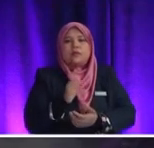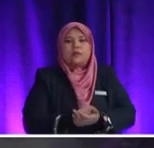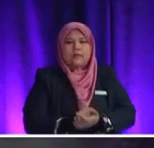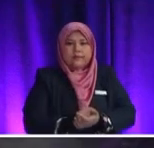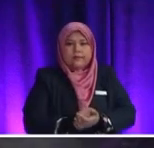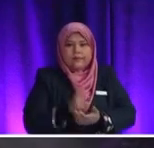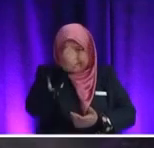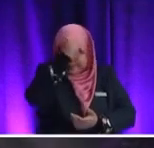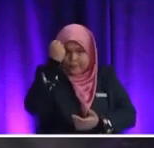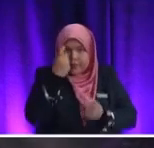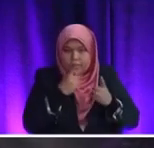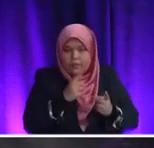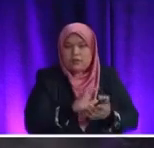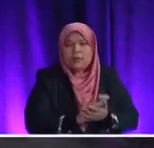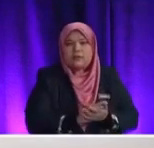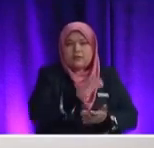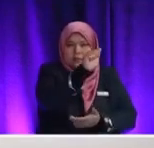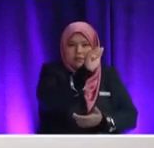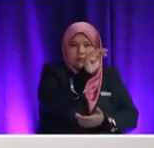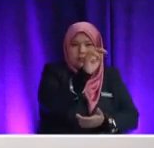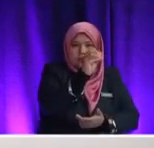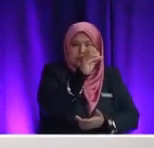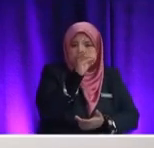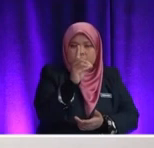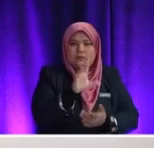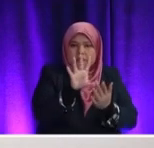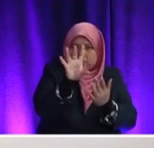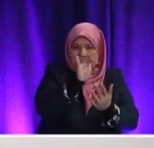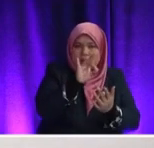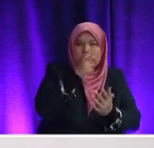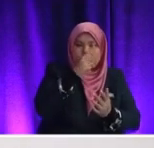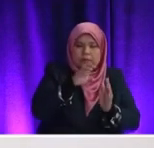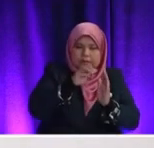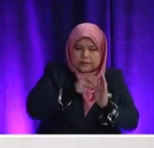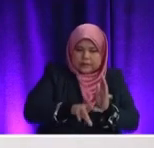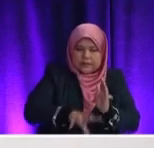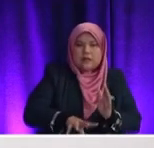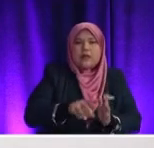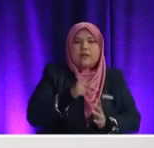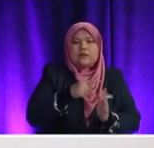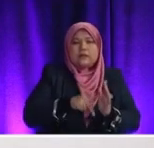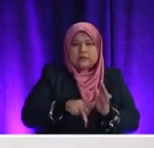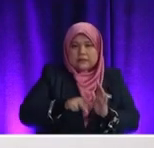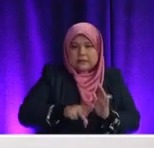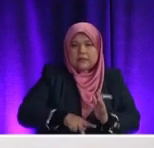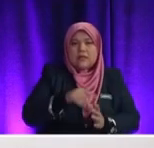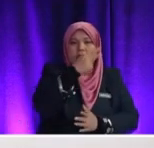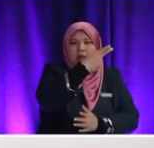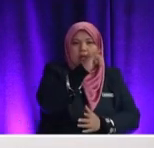anak ibu ayah not Oke so ion yang dipilih untuk Diniyah Caca adalah ion hidroksida